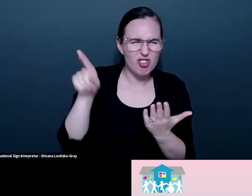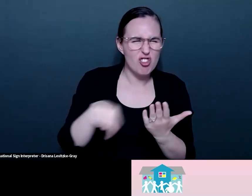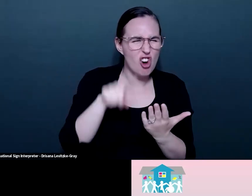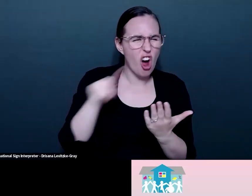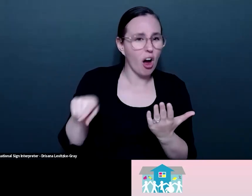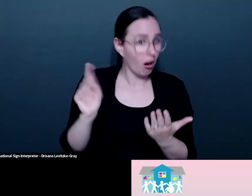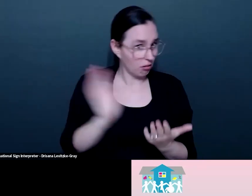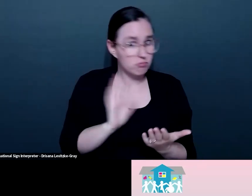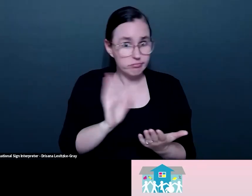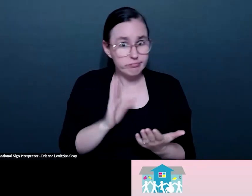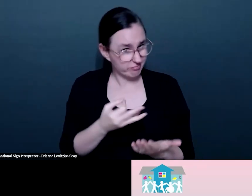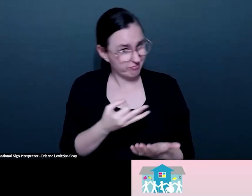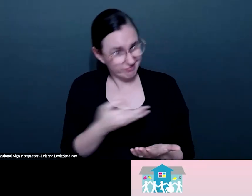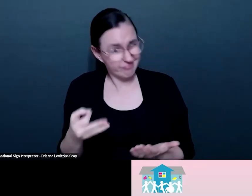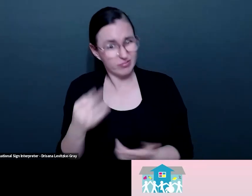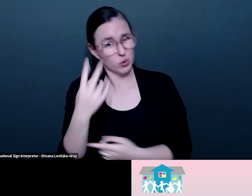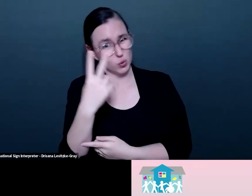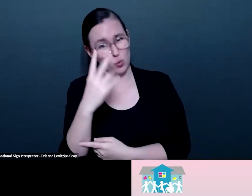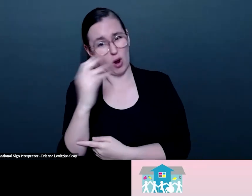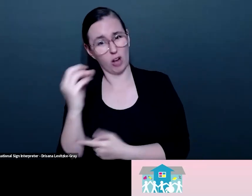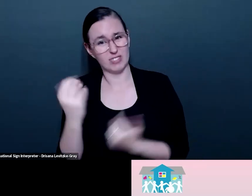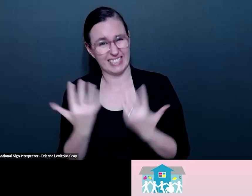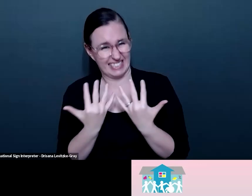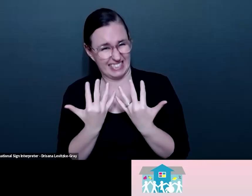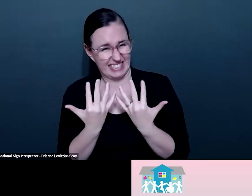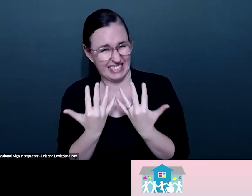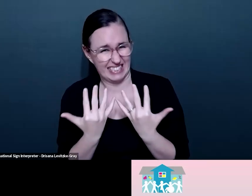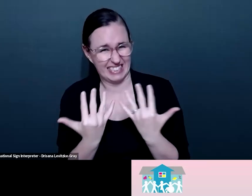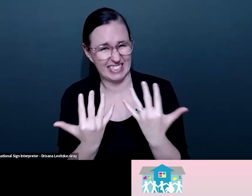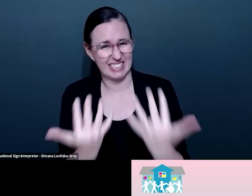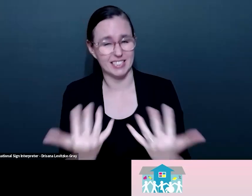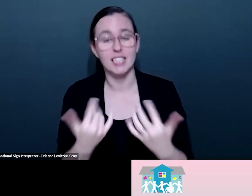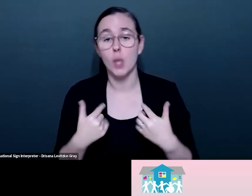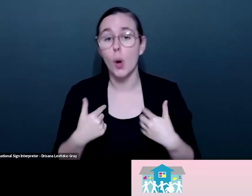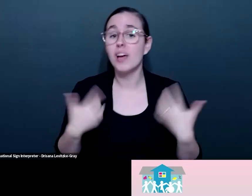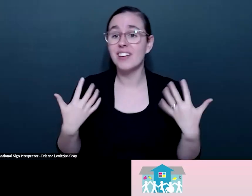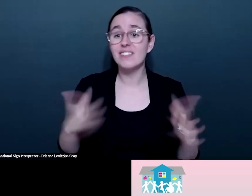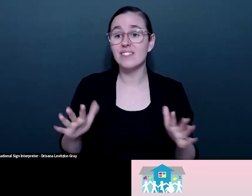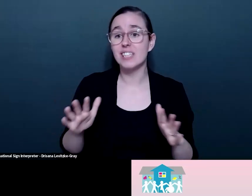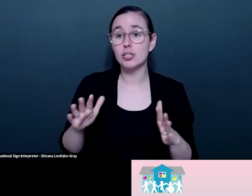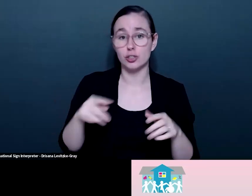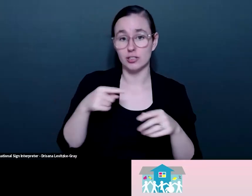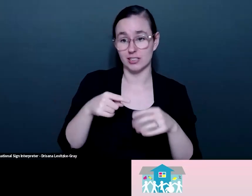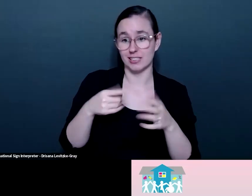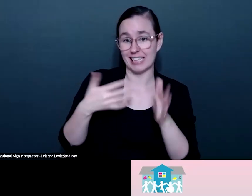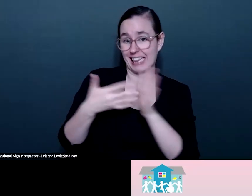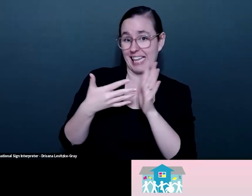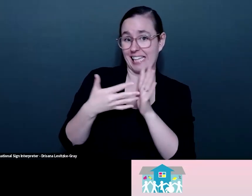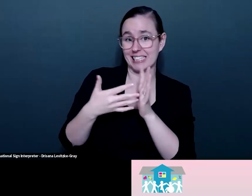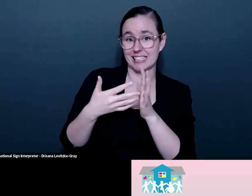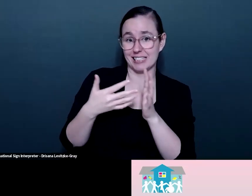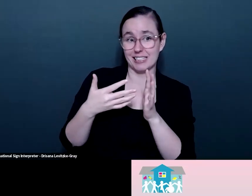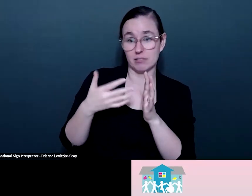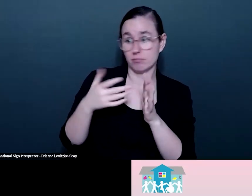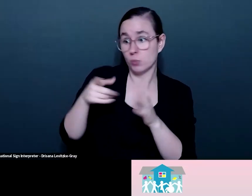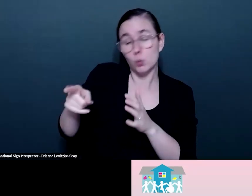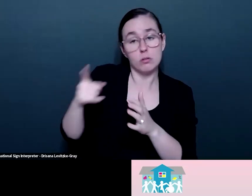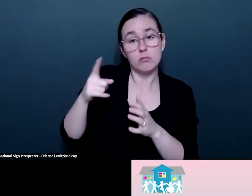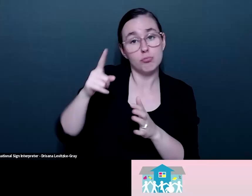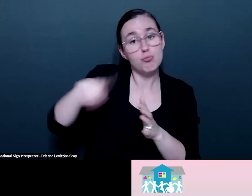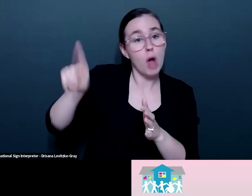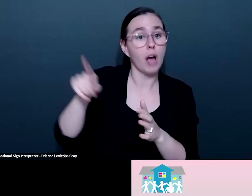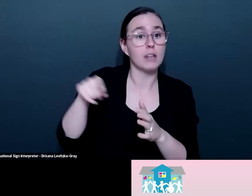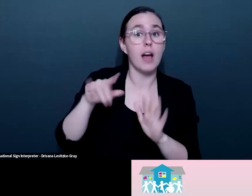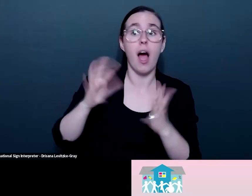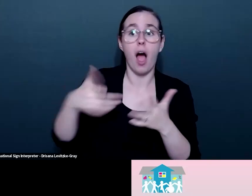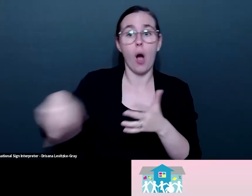200 enfants, donc ça a un vrai impact sur le développement, le fonctionnement